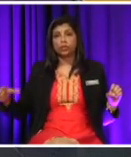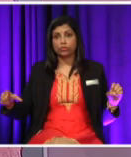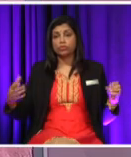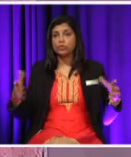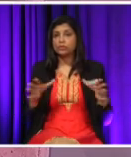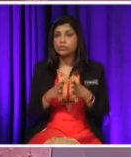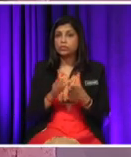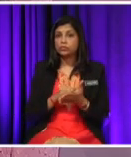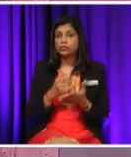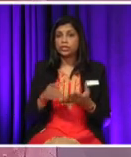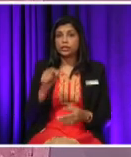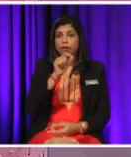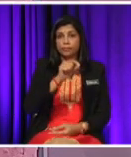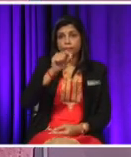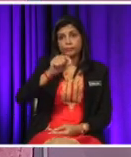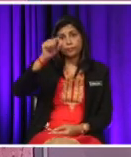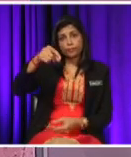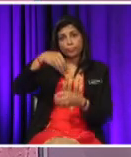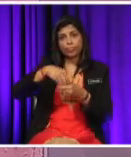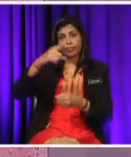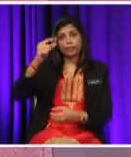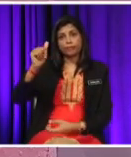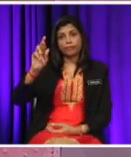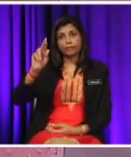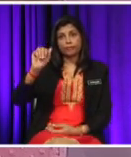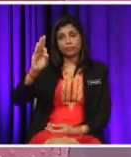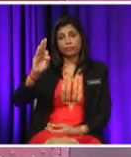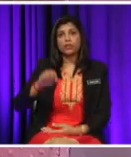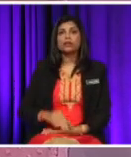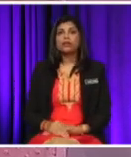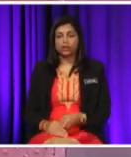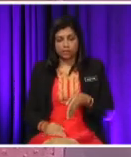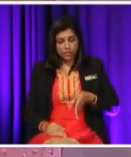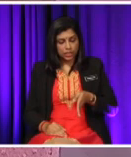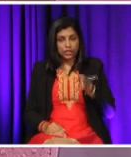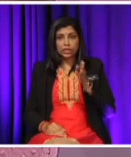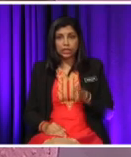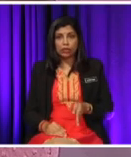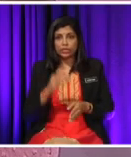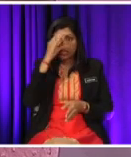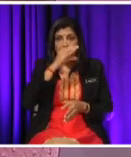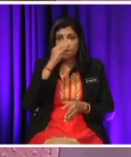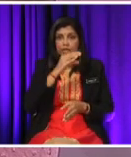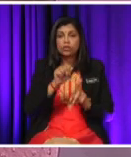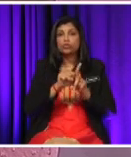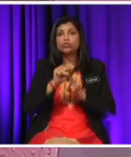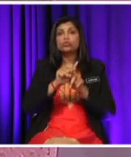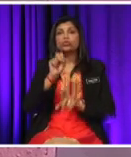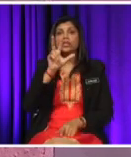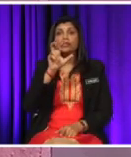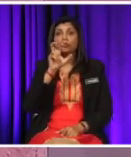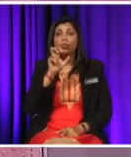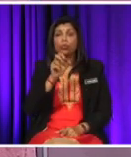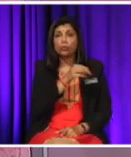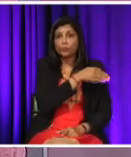Craft kemudian data yang pertama 30 2.8 cm Oke